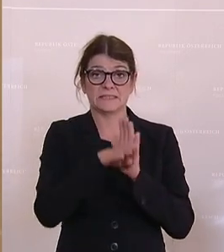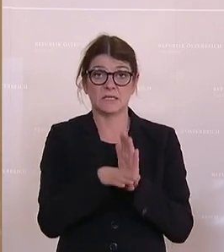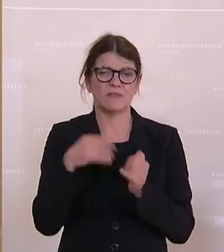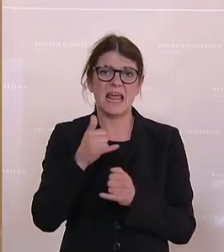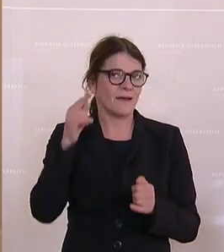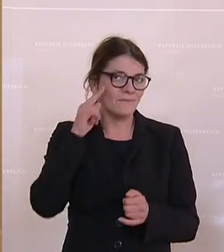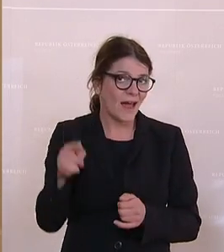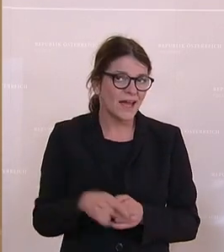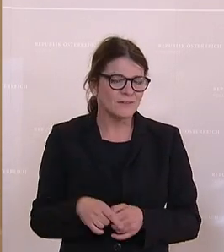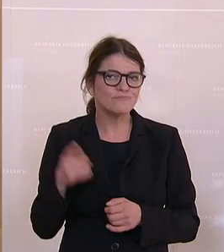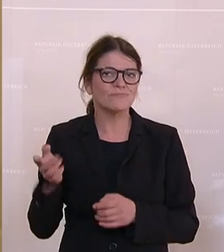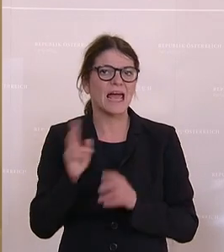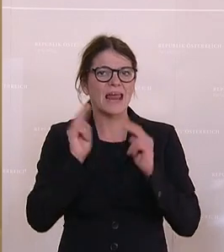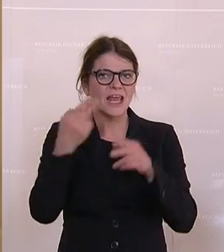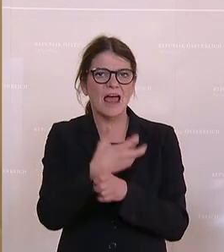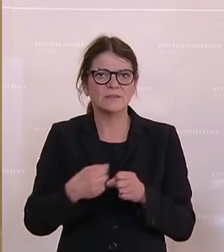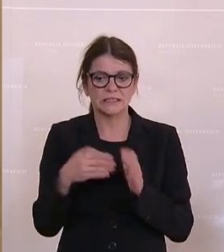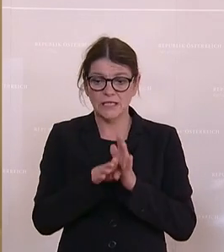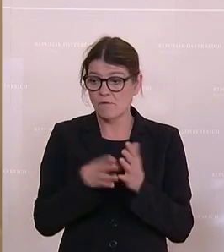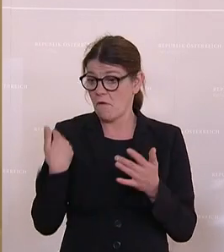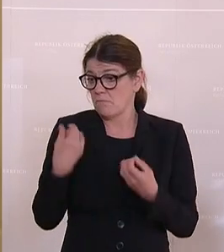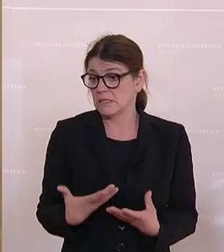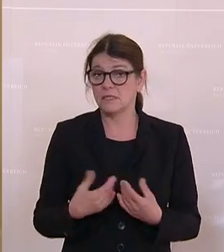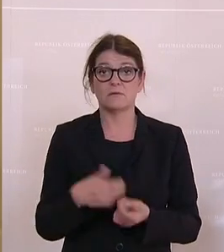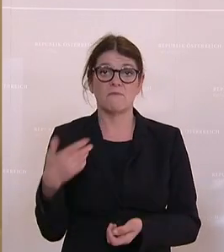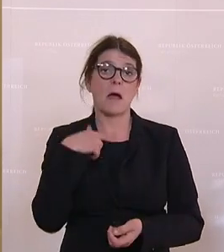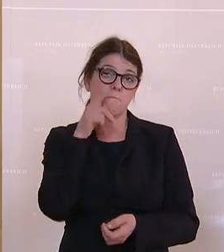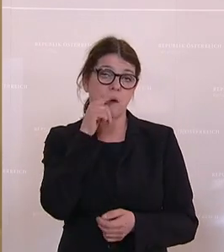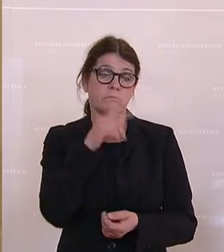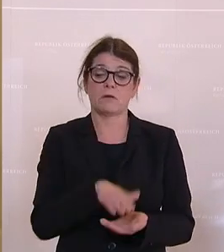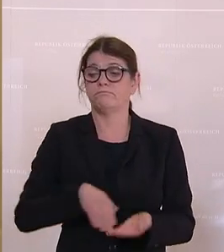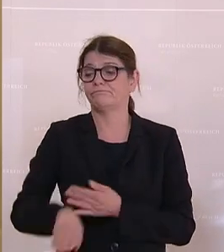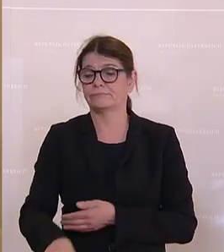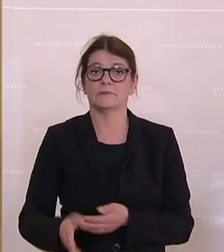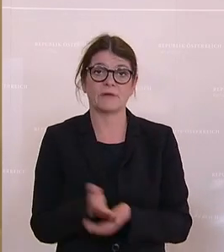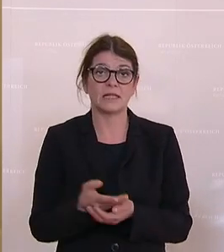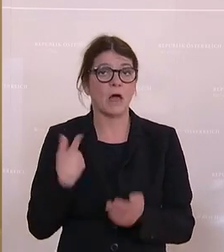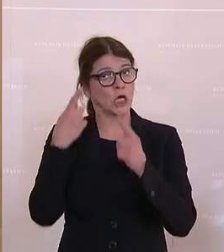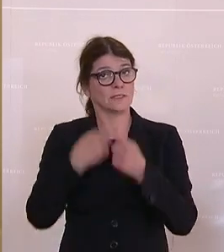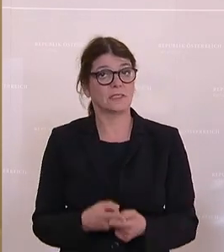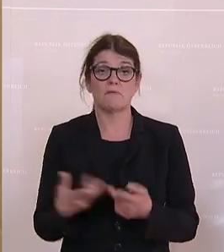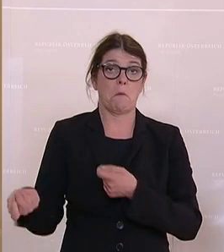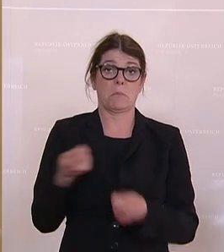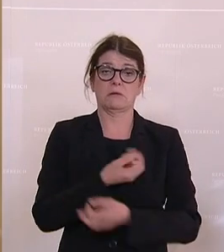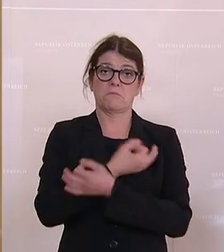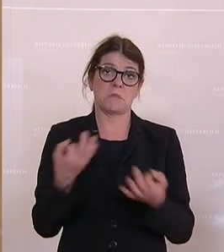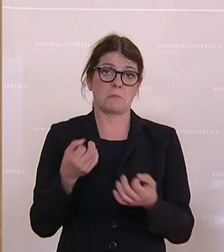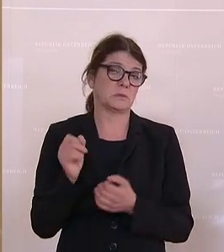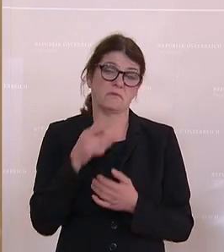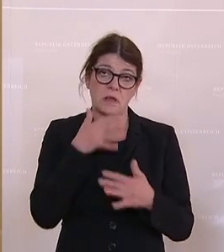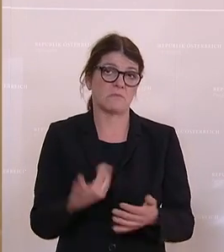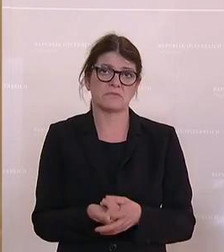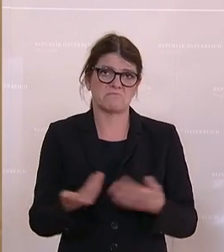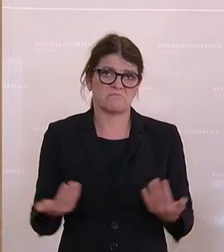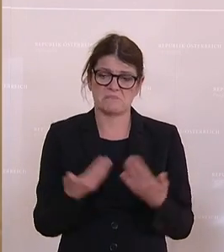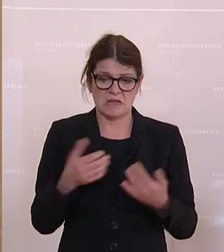weiß, was mit diesem Energieeffizienzgesetz passiert ist. Das war ein Papiertiger. Wir hatten Ziele. Was hat es gebracht? Nicht besonders viel. Hat